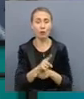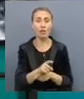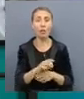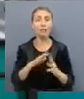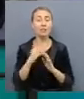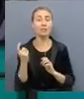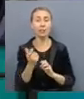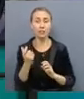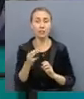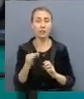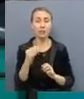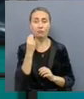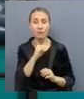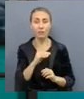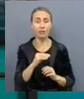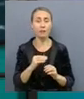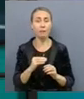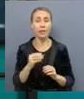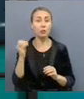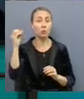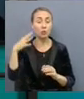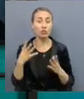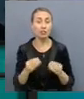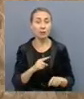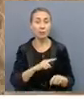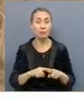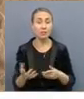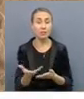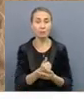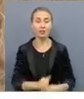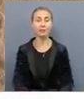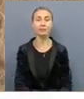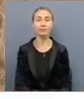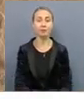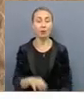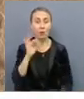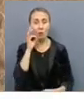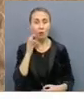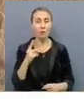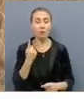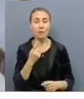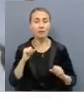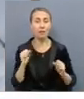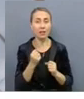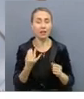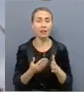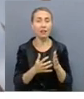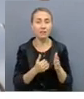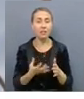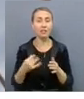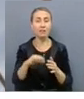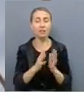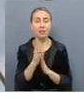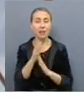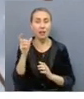хозяйства эффективно использовать каждый солнечный день для ускорения работ. Осень с первой изморозью – это вызов для аграриев. В такую